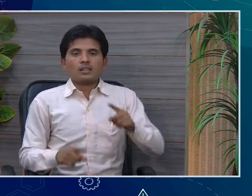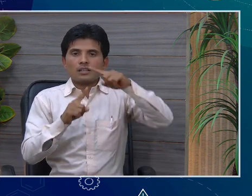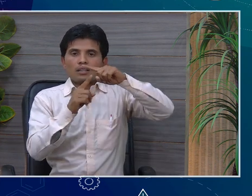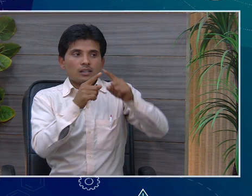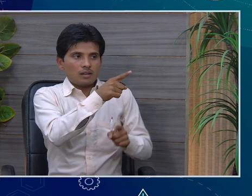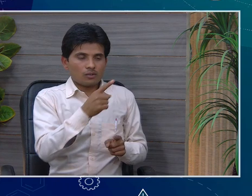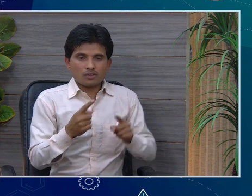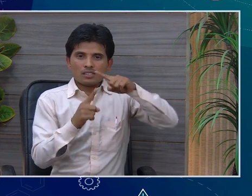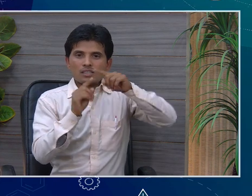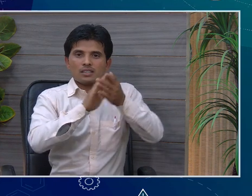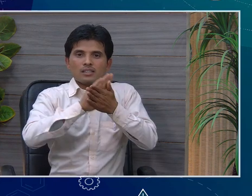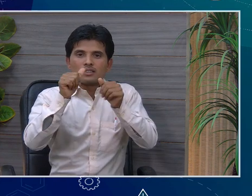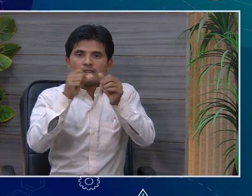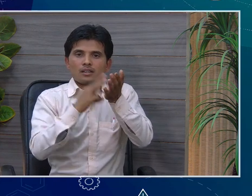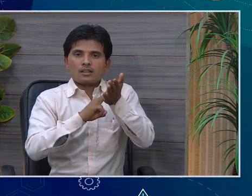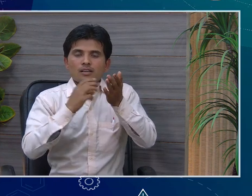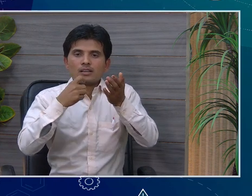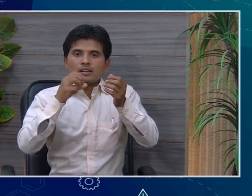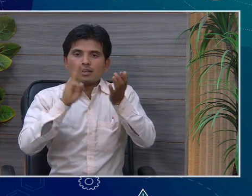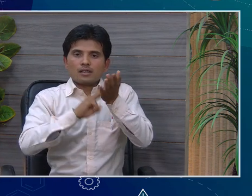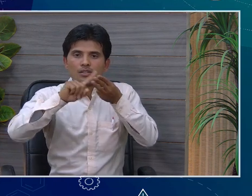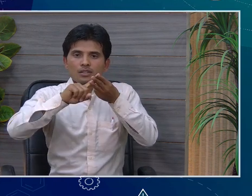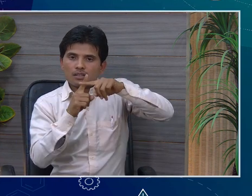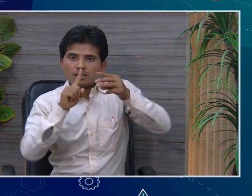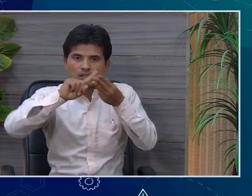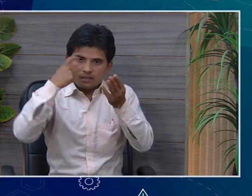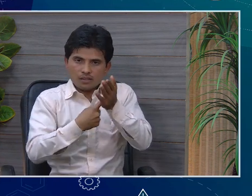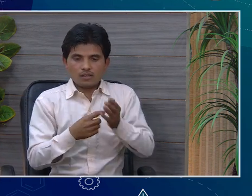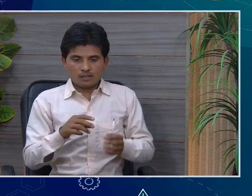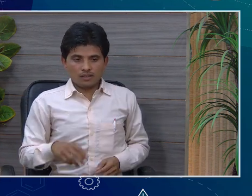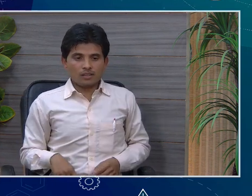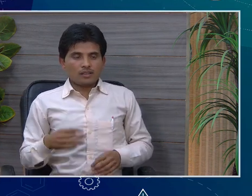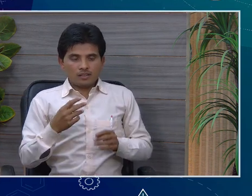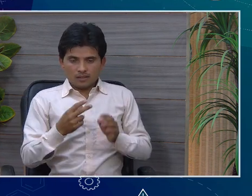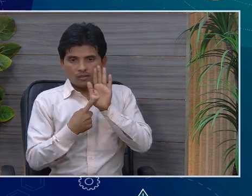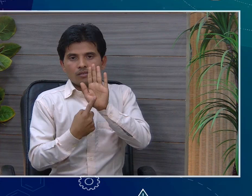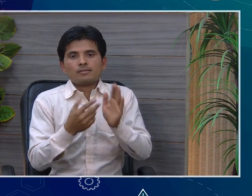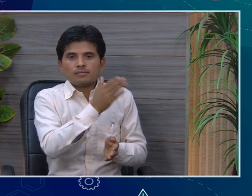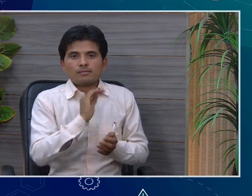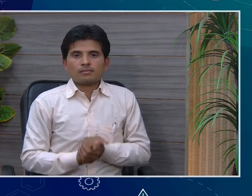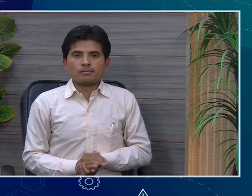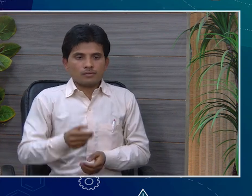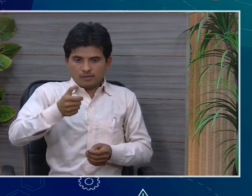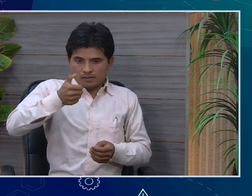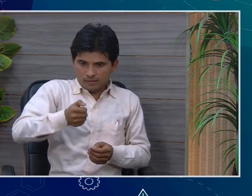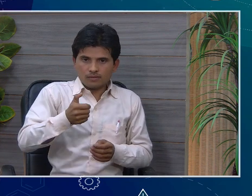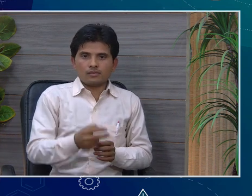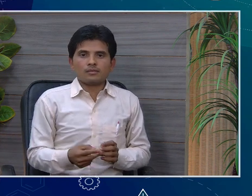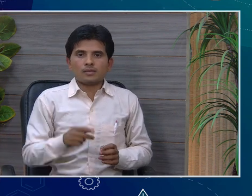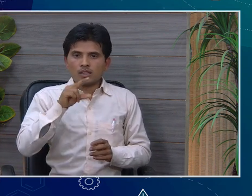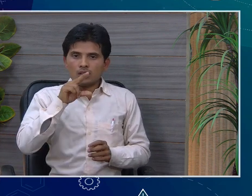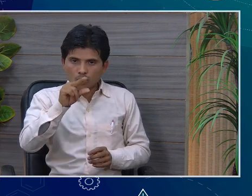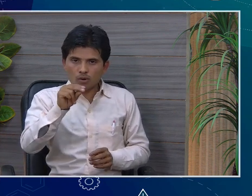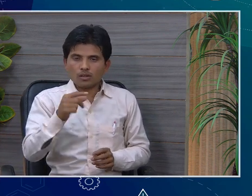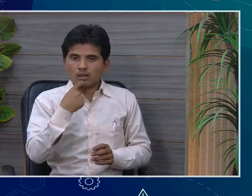है ना तो इस तरह मीटर को अगर हम दीप करें या अपने बॉडी का टेंप्रेचर लेना चाहिए तो इसका यह बटन दबाकर यह बोलकर